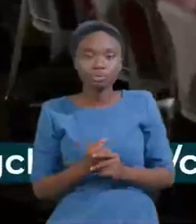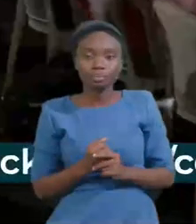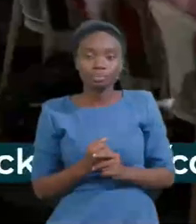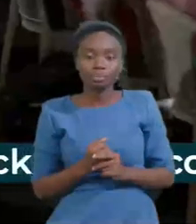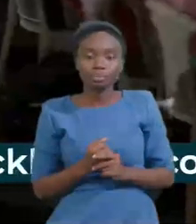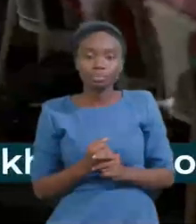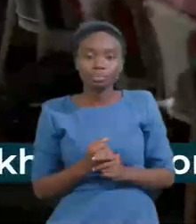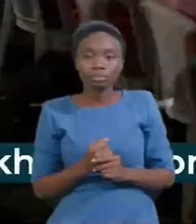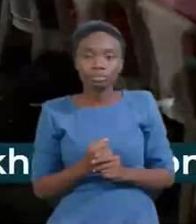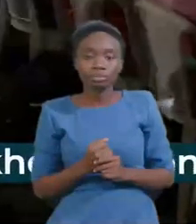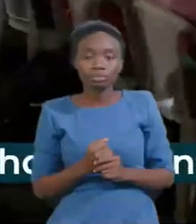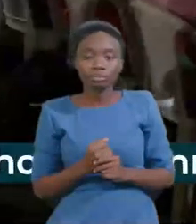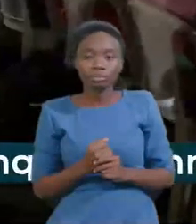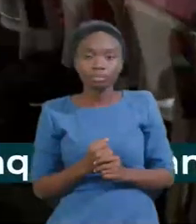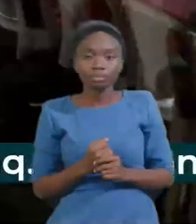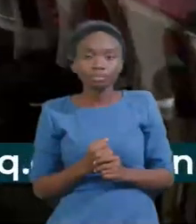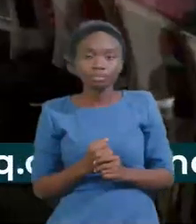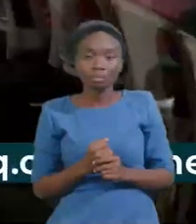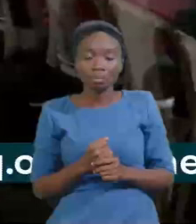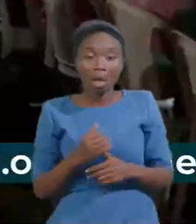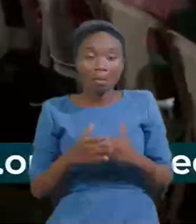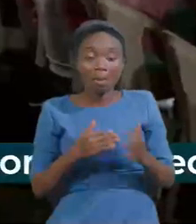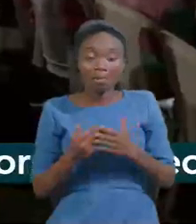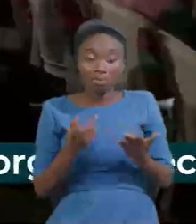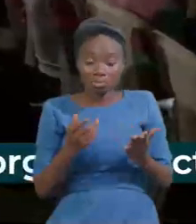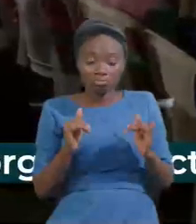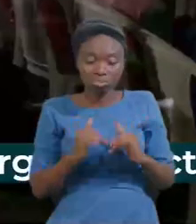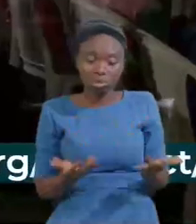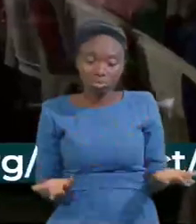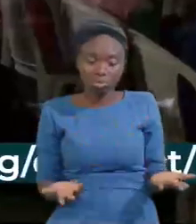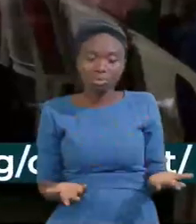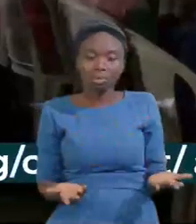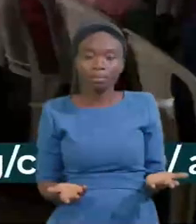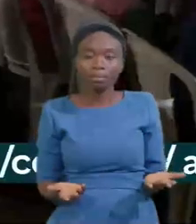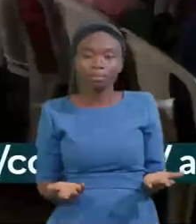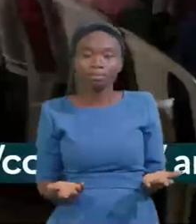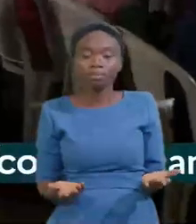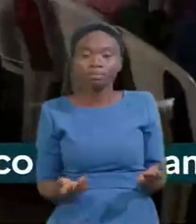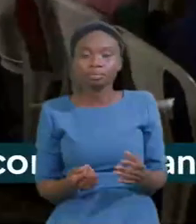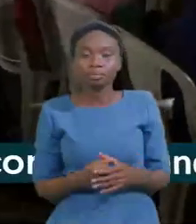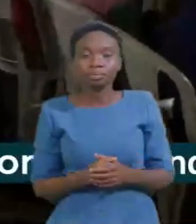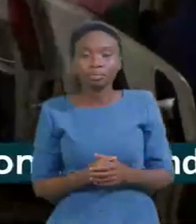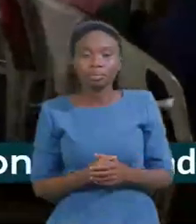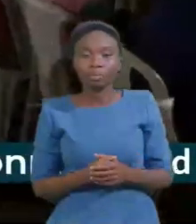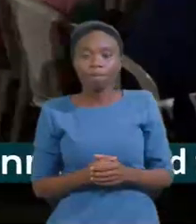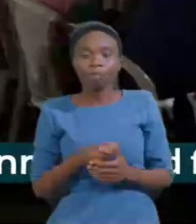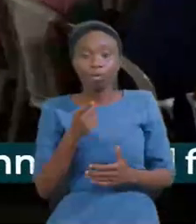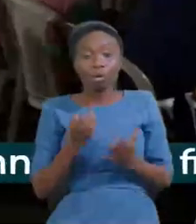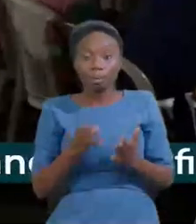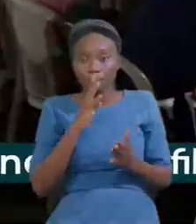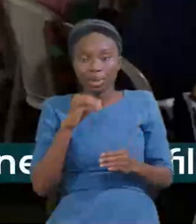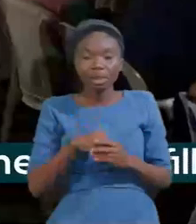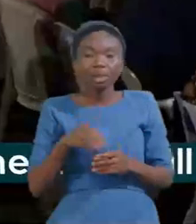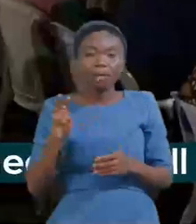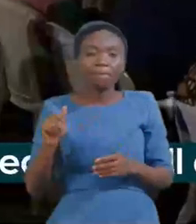vous retrouver. Whether you stay in this quarter, si vous habitez dans ce quartier, you might be in Mabanda.